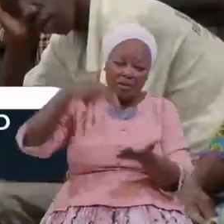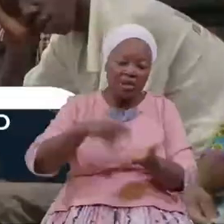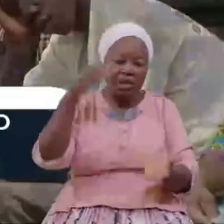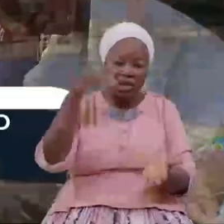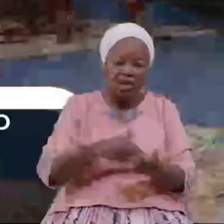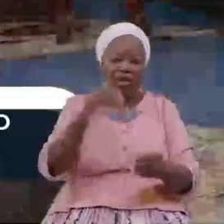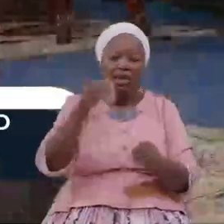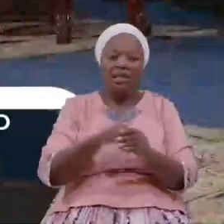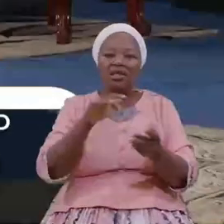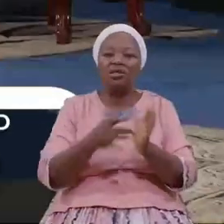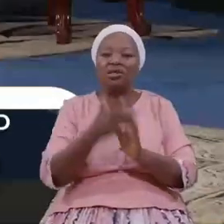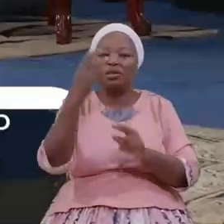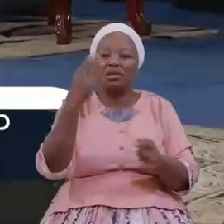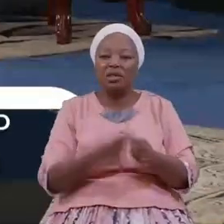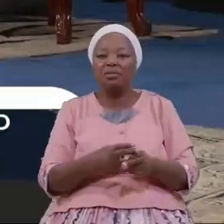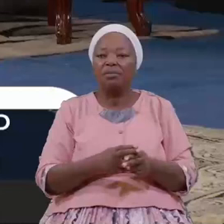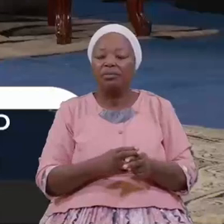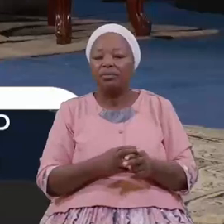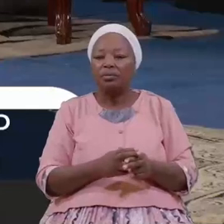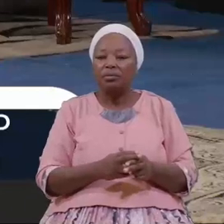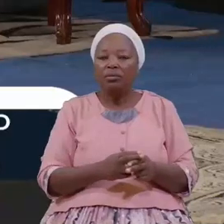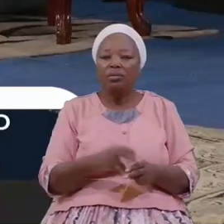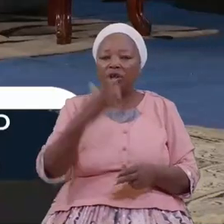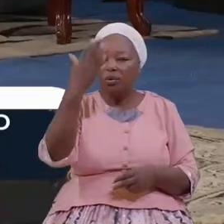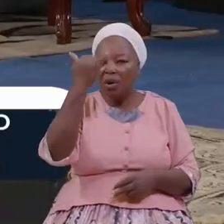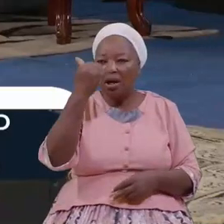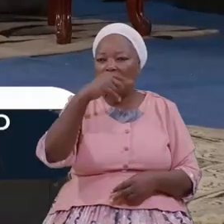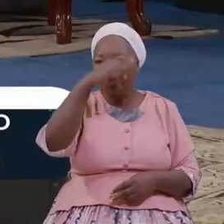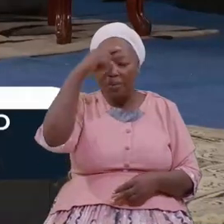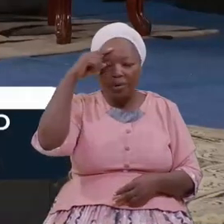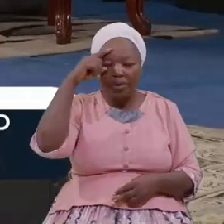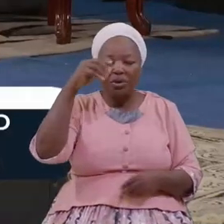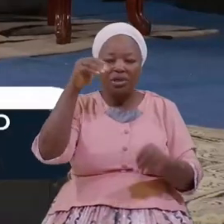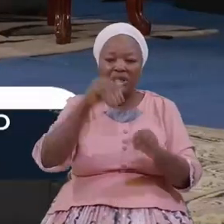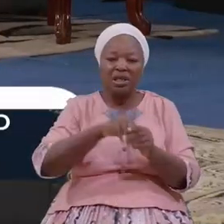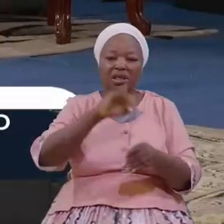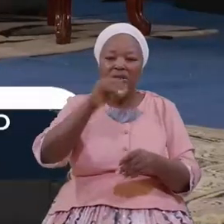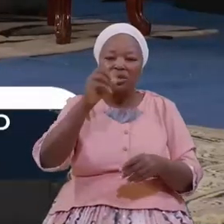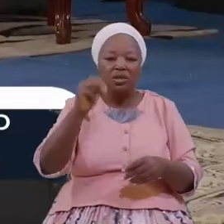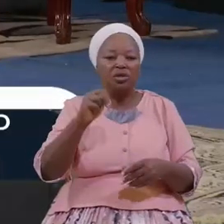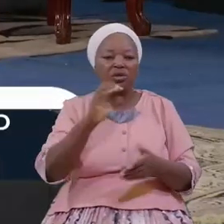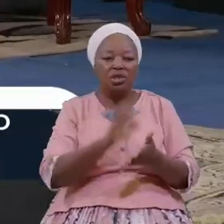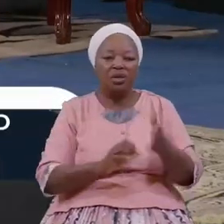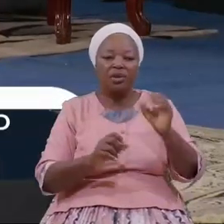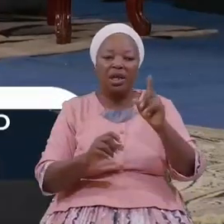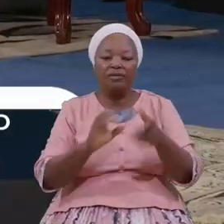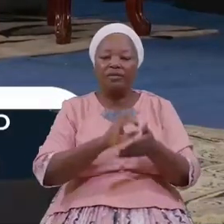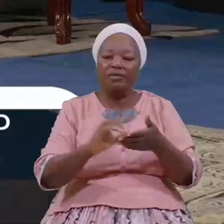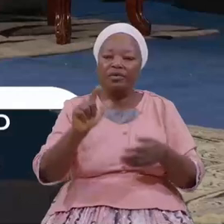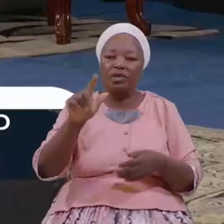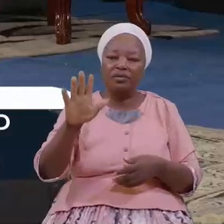ressuscitera encore au nom de Jésus-Christ. Jésus, pourquoi? Parce que en Jean 11,